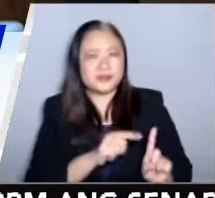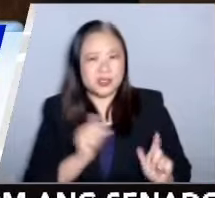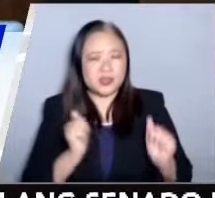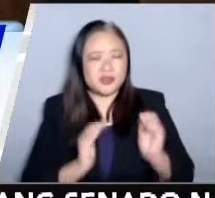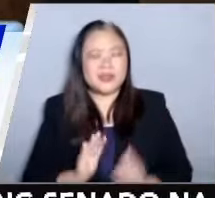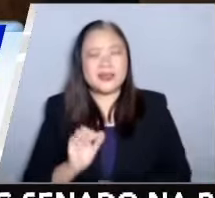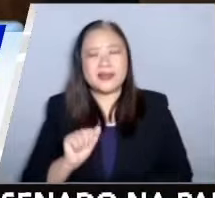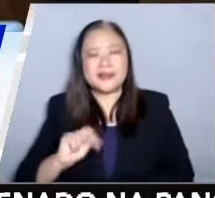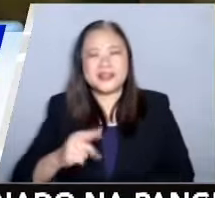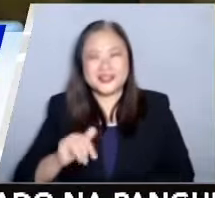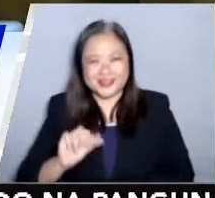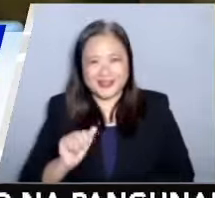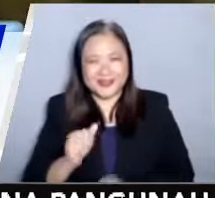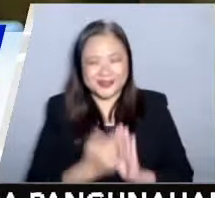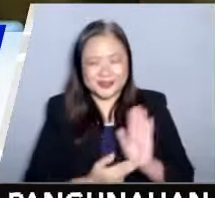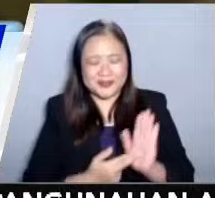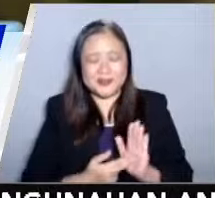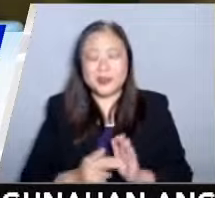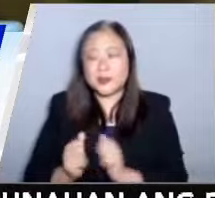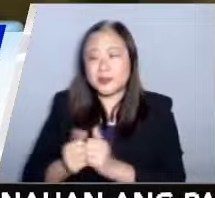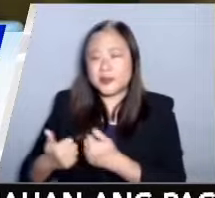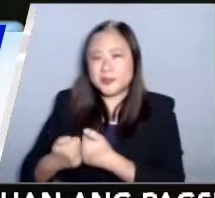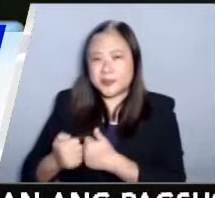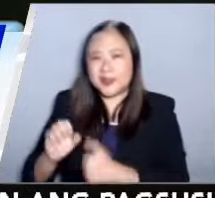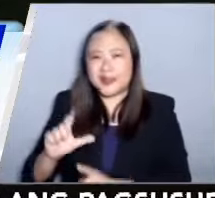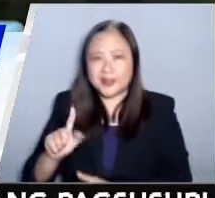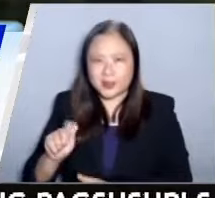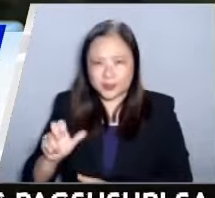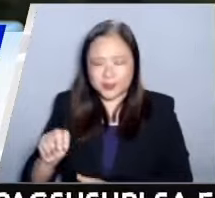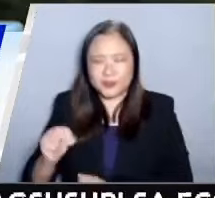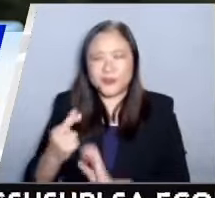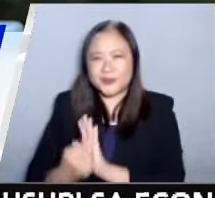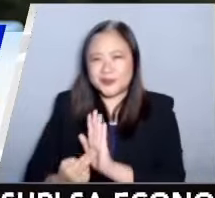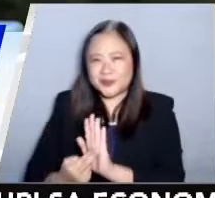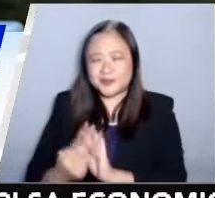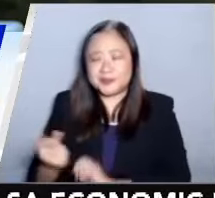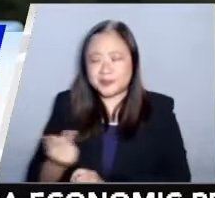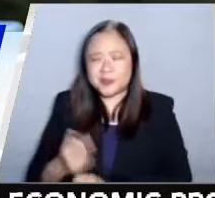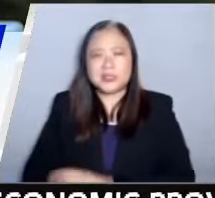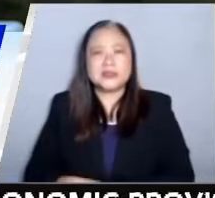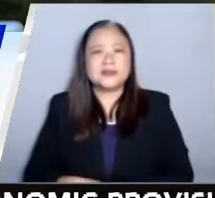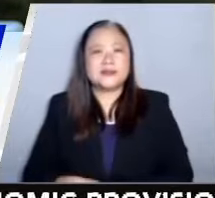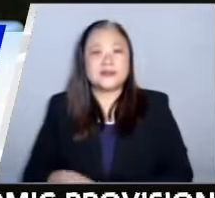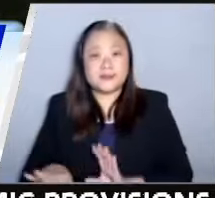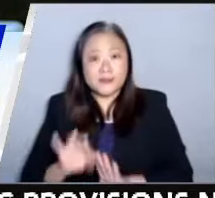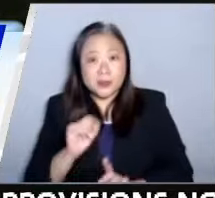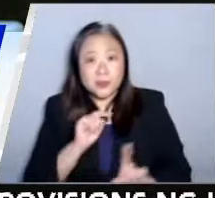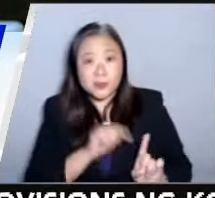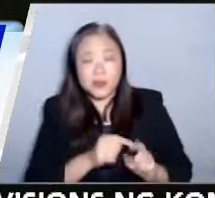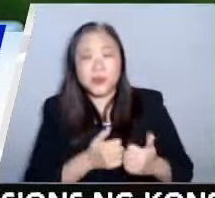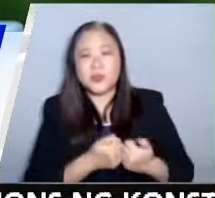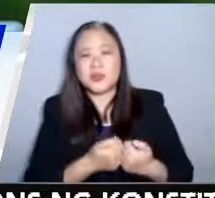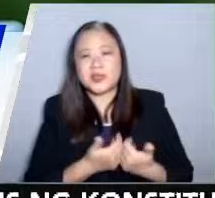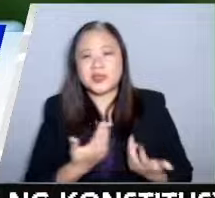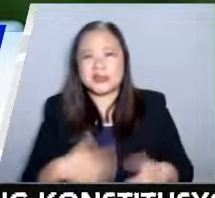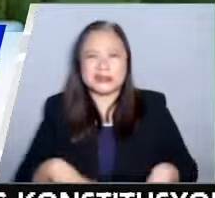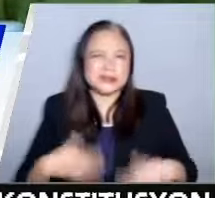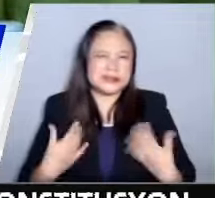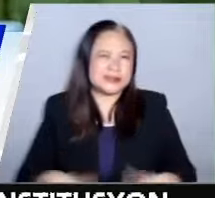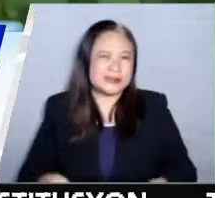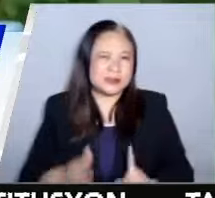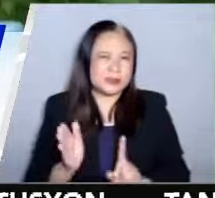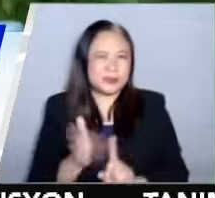boyfriend niyang si Elton played by Mike Tan. Dito niya na-discover na ang kanyang boyfriend ay isa palang cheater! Dito niya rin nakilala